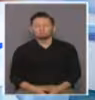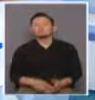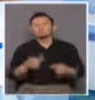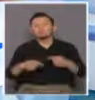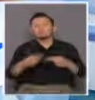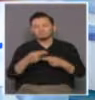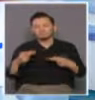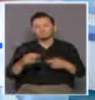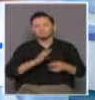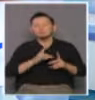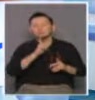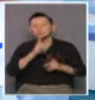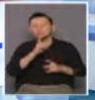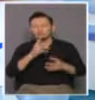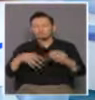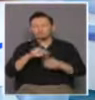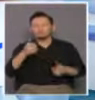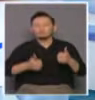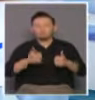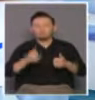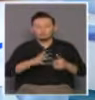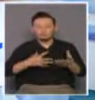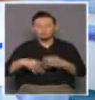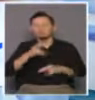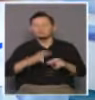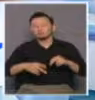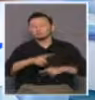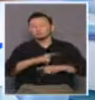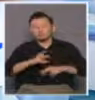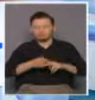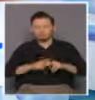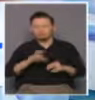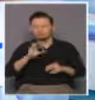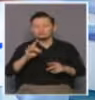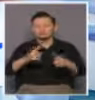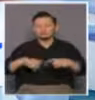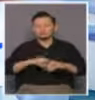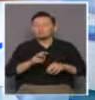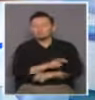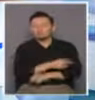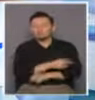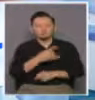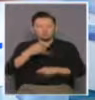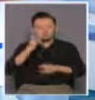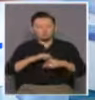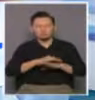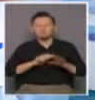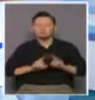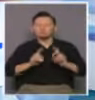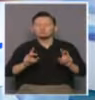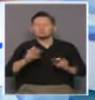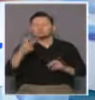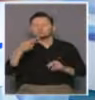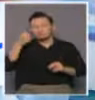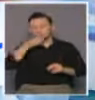И к другим темам подведены итоги республиканского конкурса среди журналистов. Профсоюз работников здравоохранения Казахстана посвятил этот конкурс